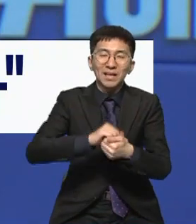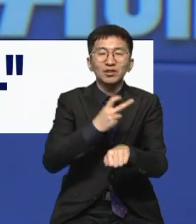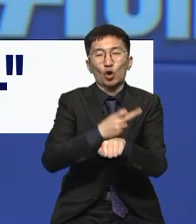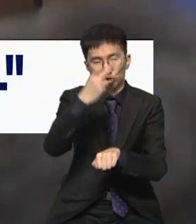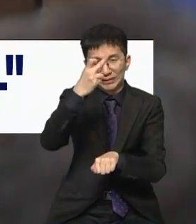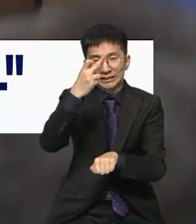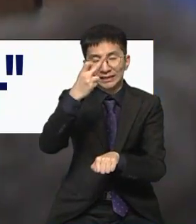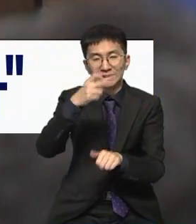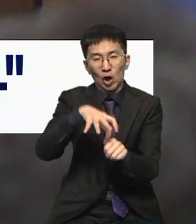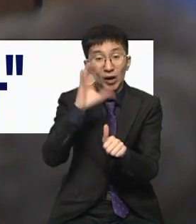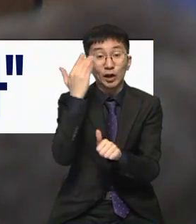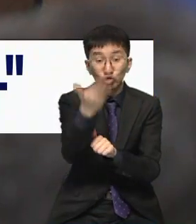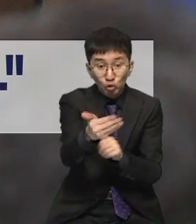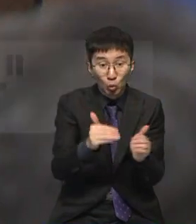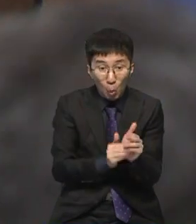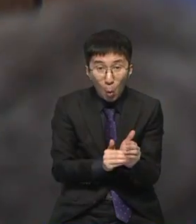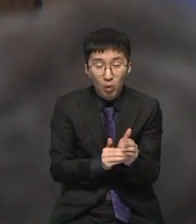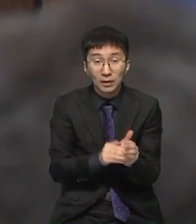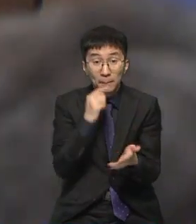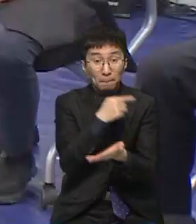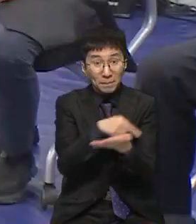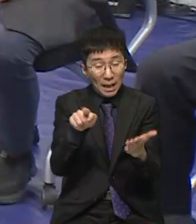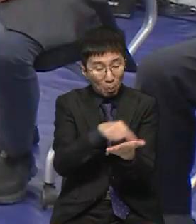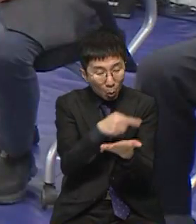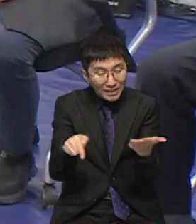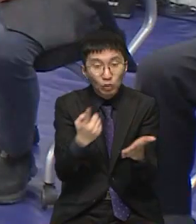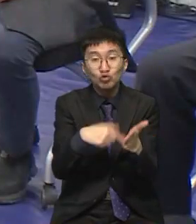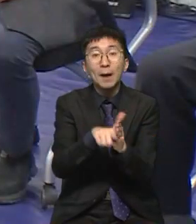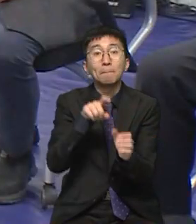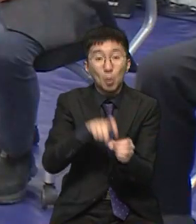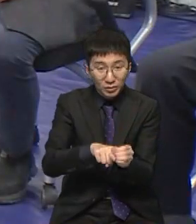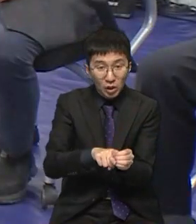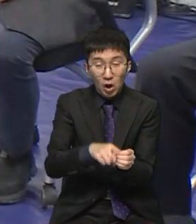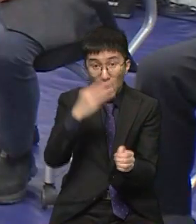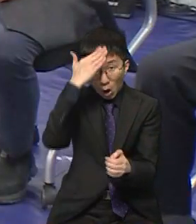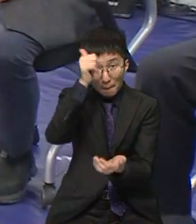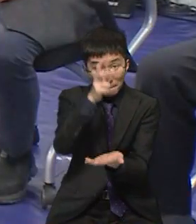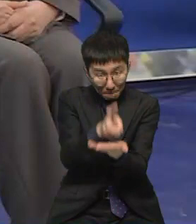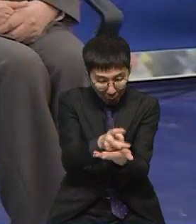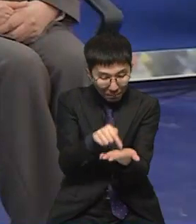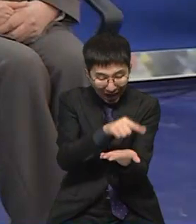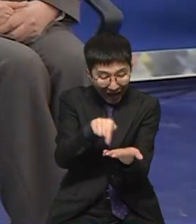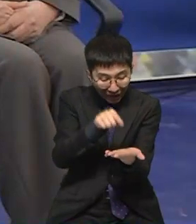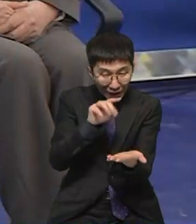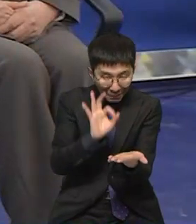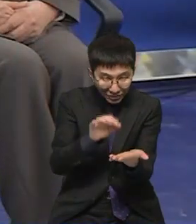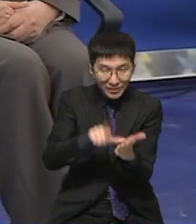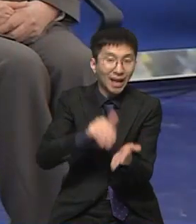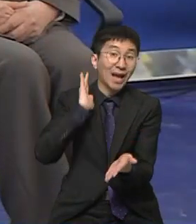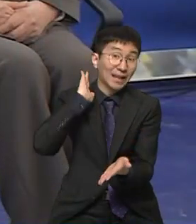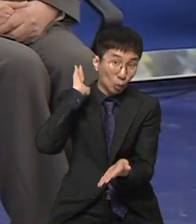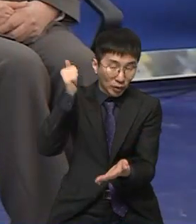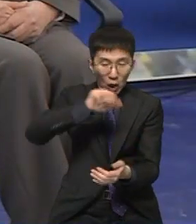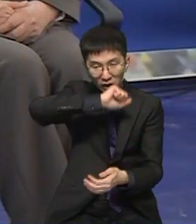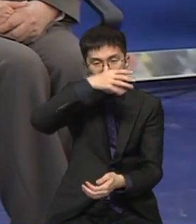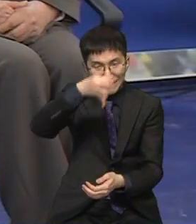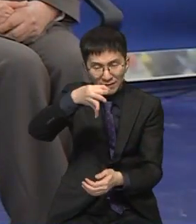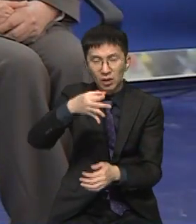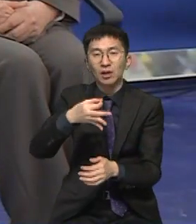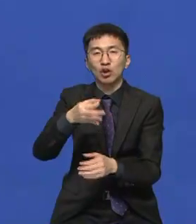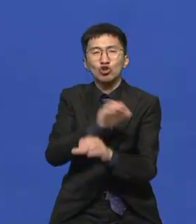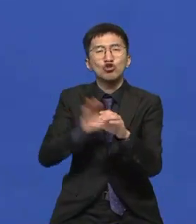제안하고 2년간 발생한 피해 보상을 위해 취임 직후 헌법에 부여된 긴급재정경제명령을 행사할 뜻을